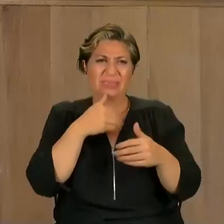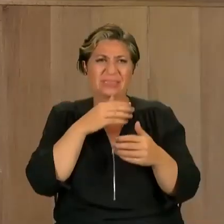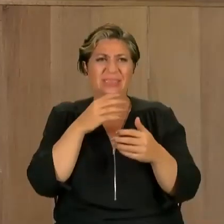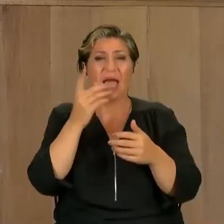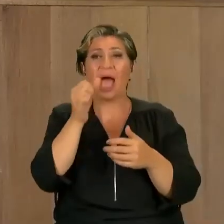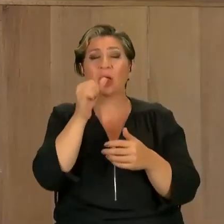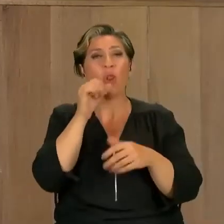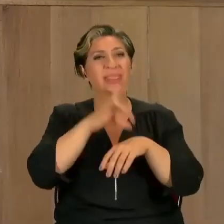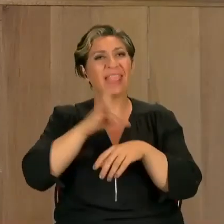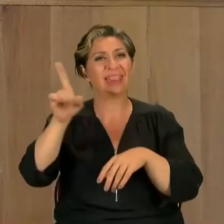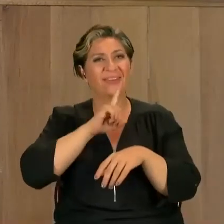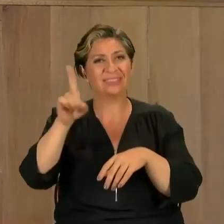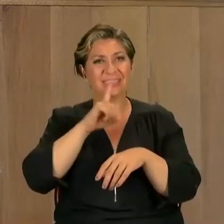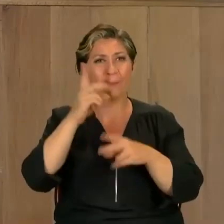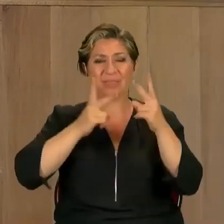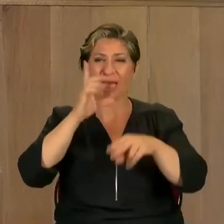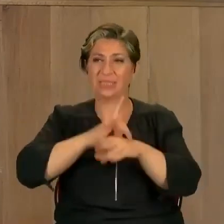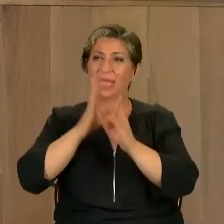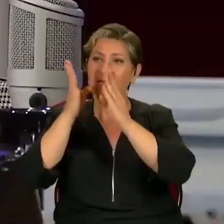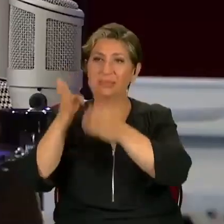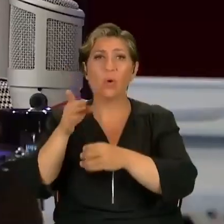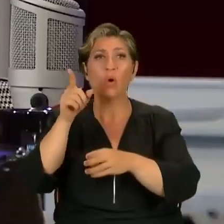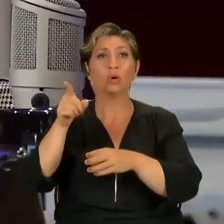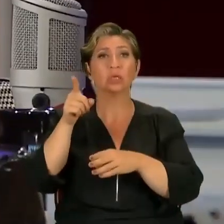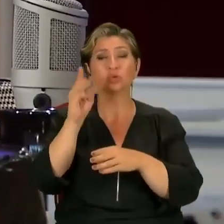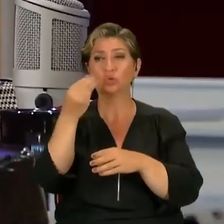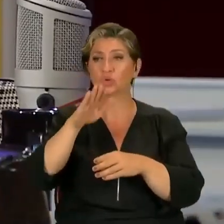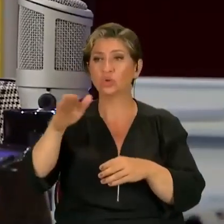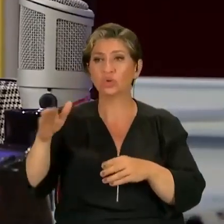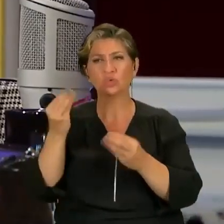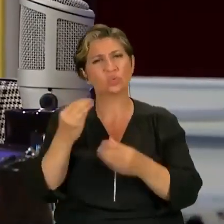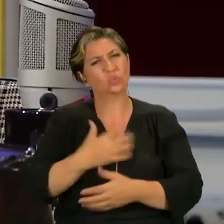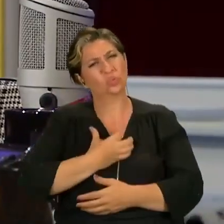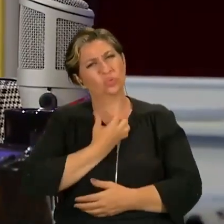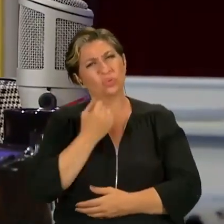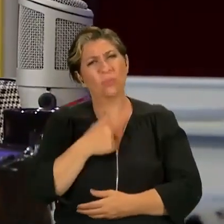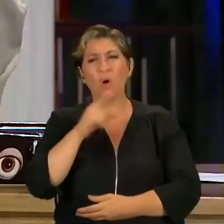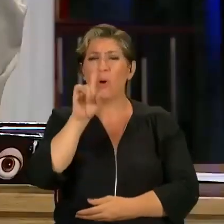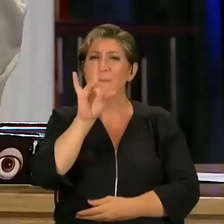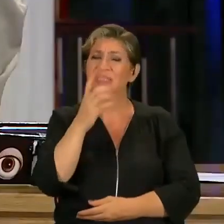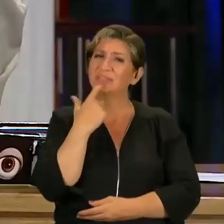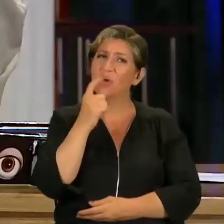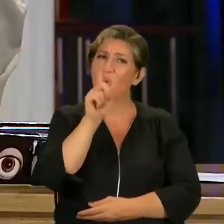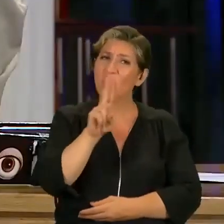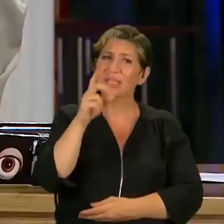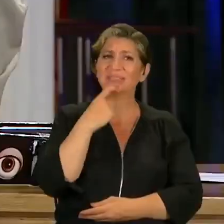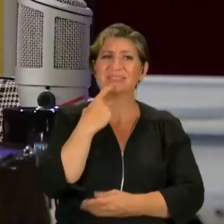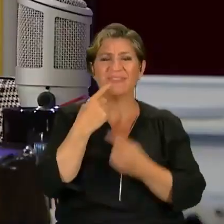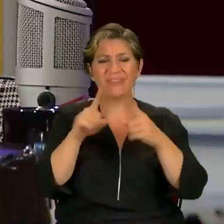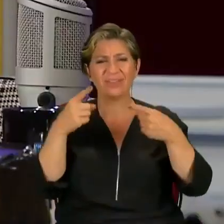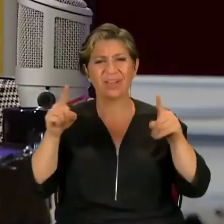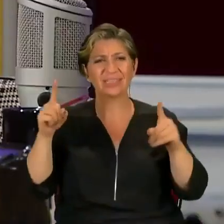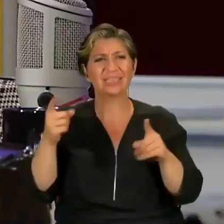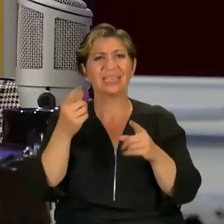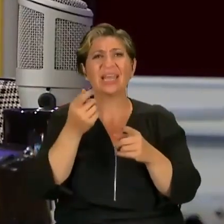mesela alkol tedavisi için bazen hastanelere gittiğimde oradaki çocuklara ben o kadar üzülüyorum ki 15 yaşında, 17 yaşında değişik